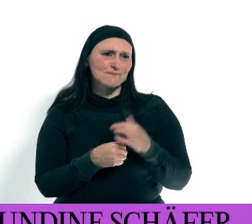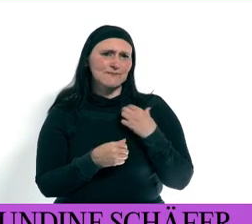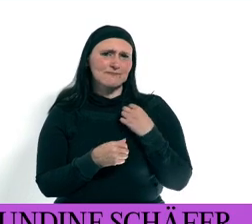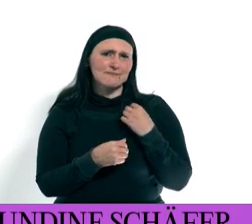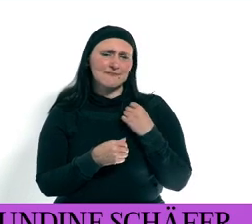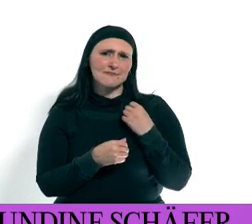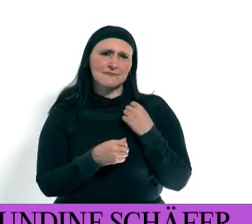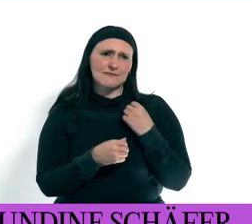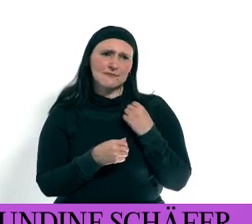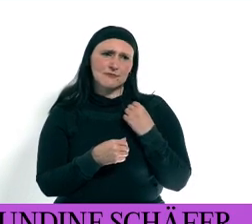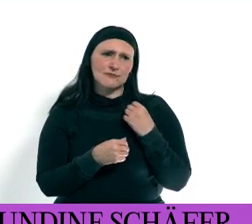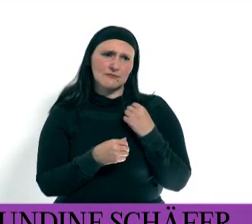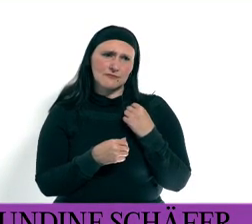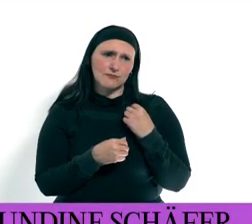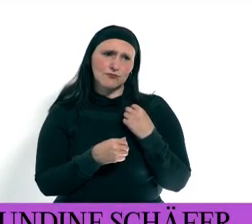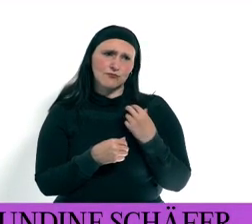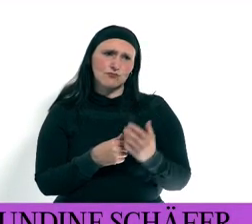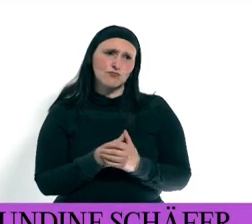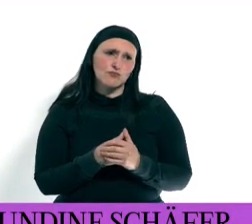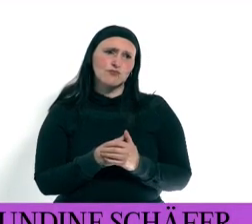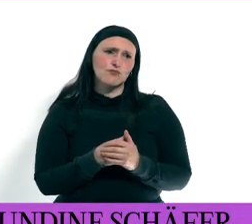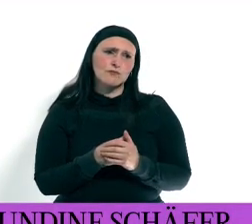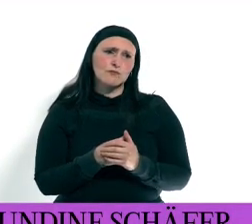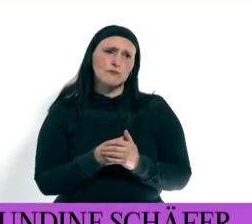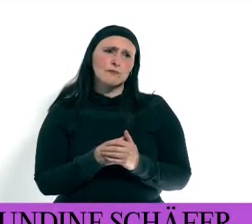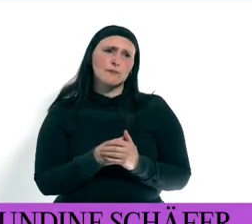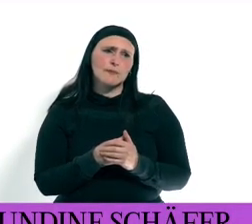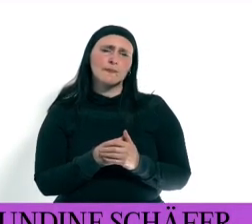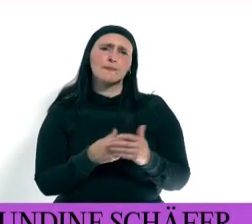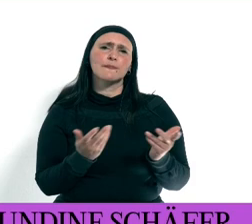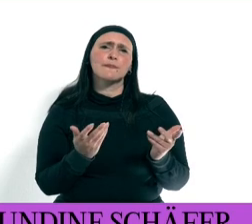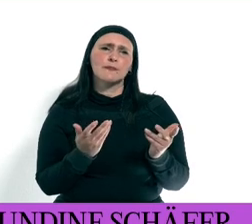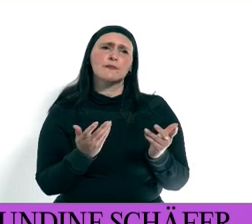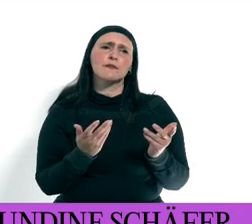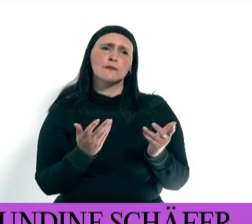we were like the whole.